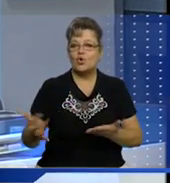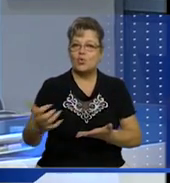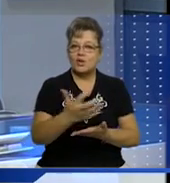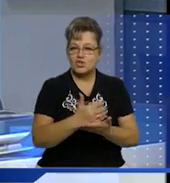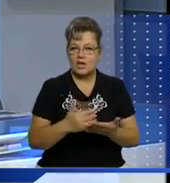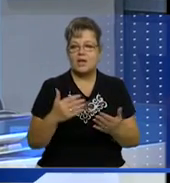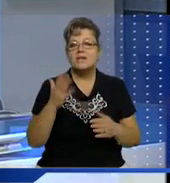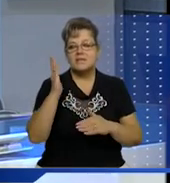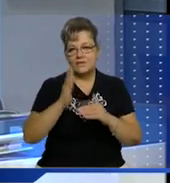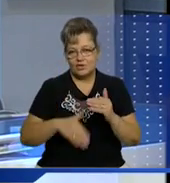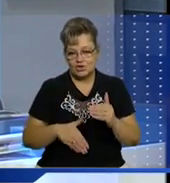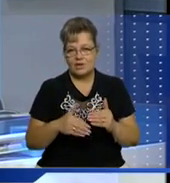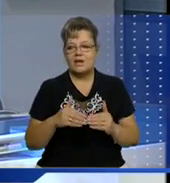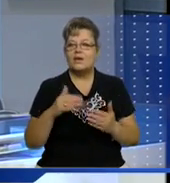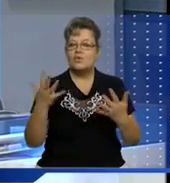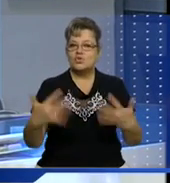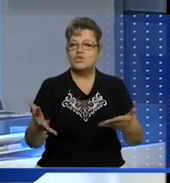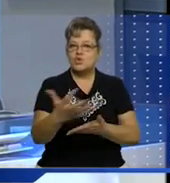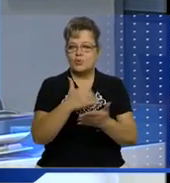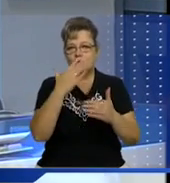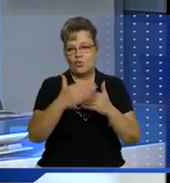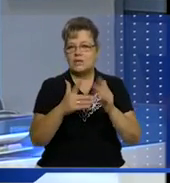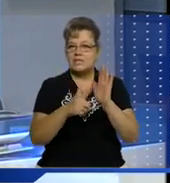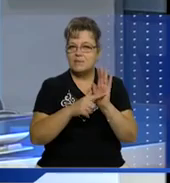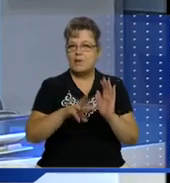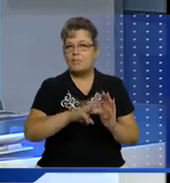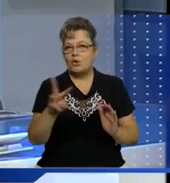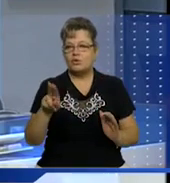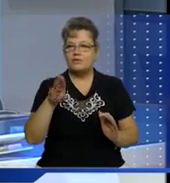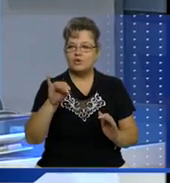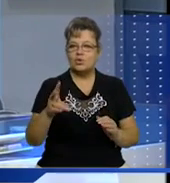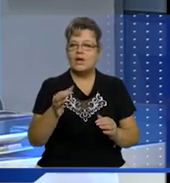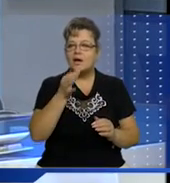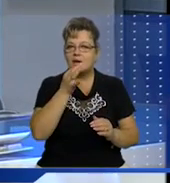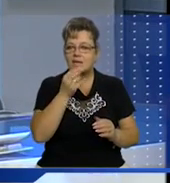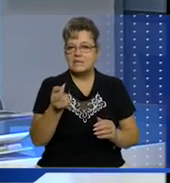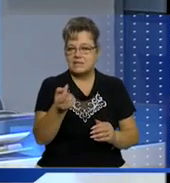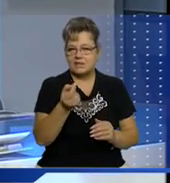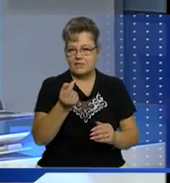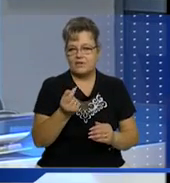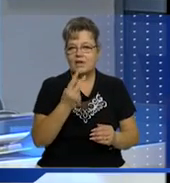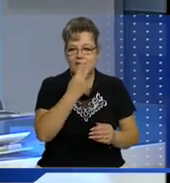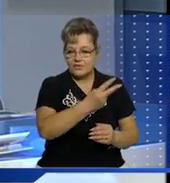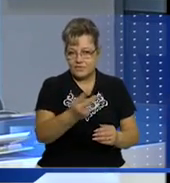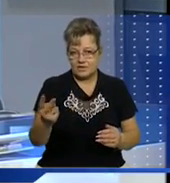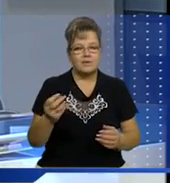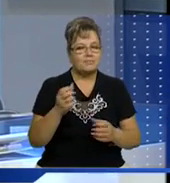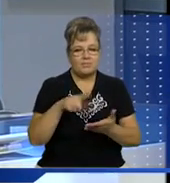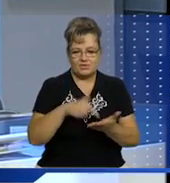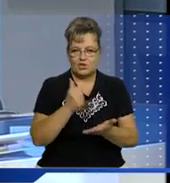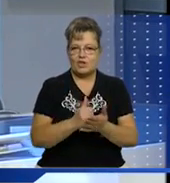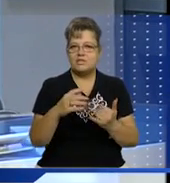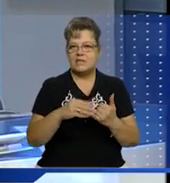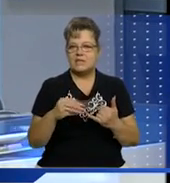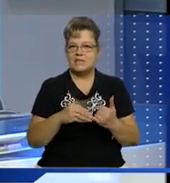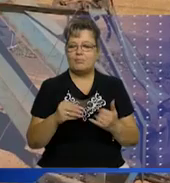урожай. Уборка в южных районах области завершена. Уже собрано около 7 миллионов тонн ранних зерновых. Хорошие виды с неба